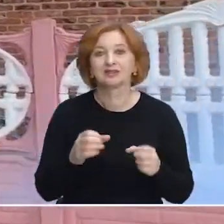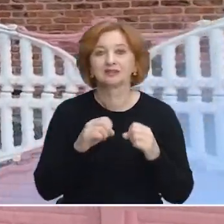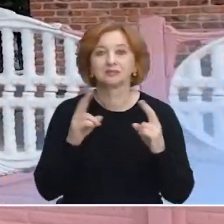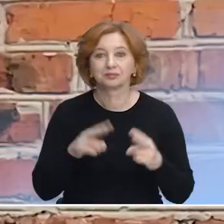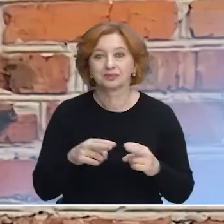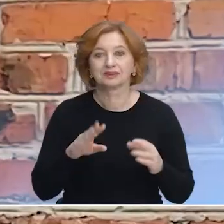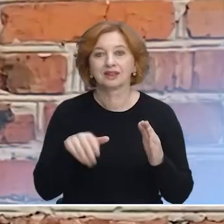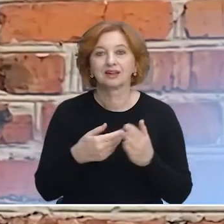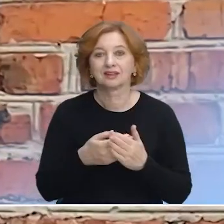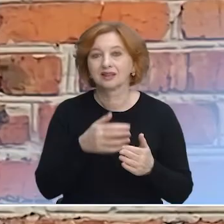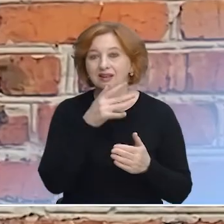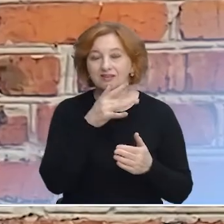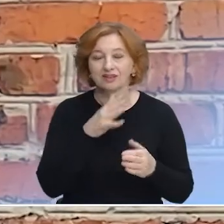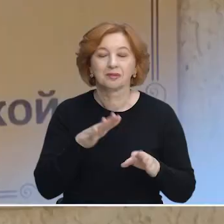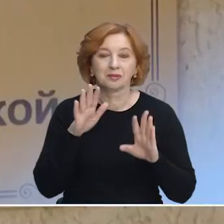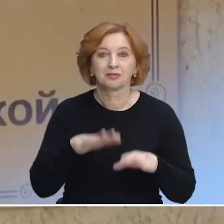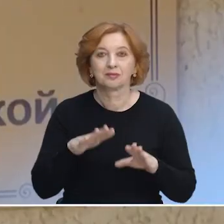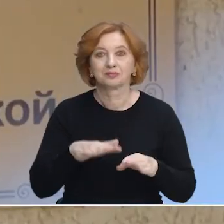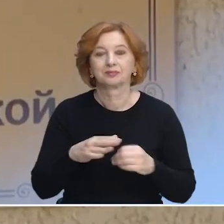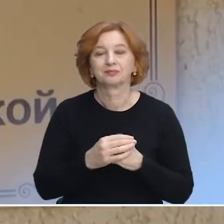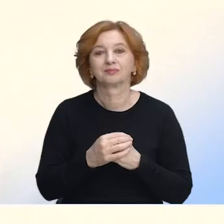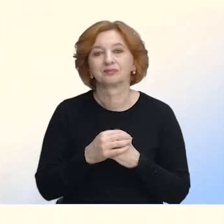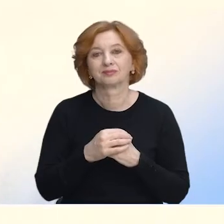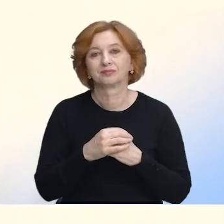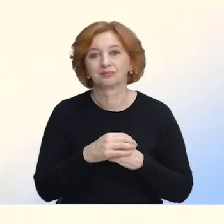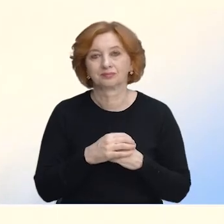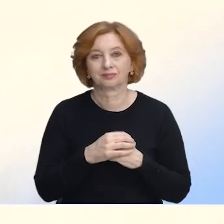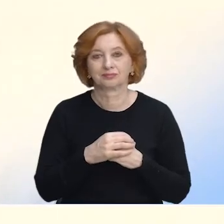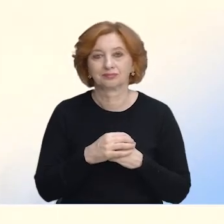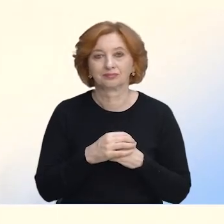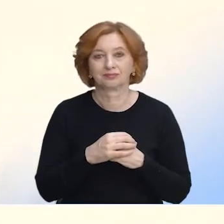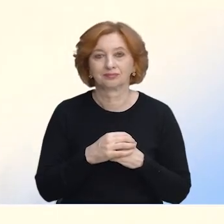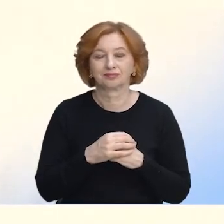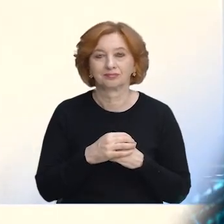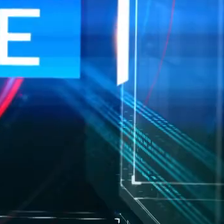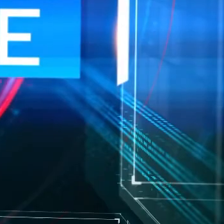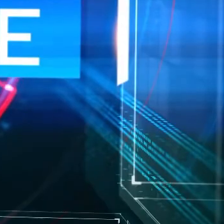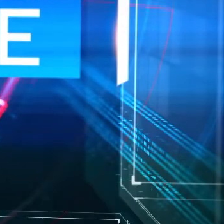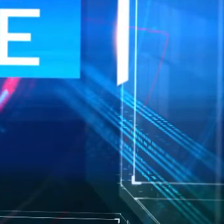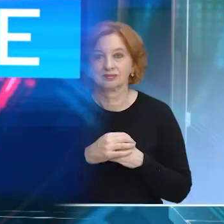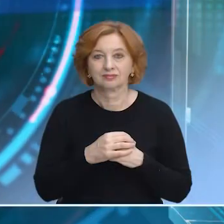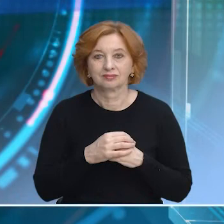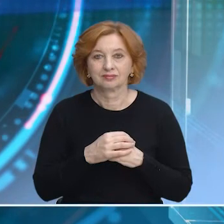Петросян, телекомпания «Видеотон ТВ», специально для программы «Время местное».